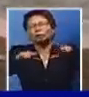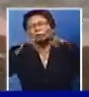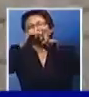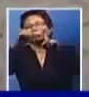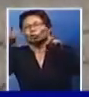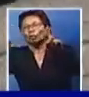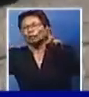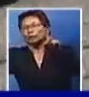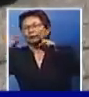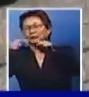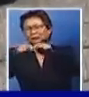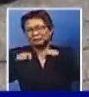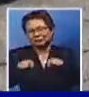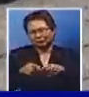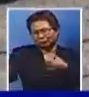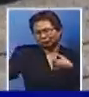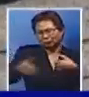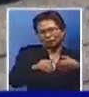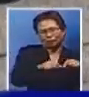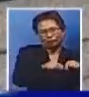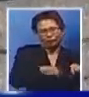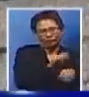100 meter dari tapak perniagaan mereka.